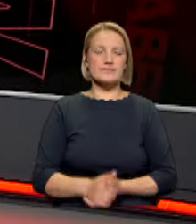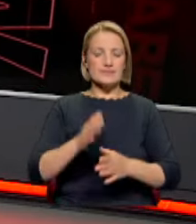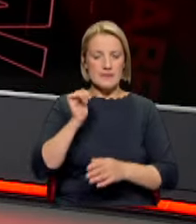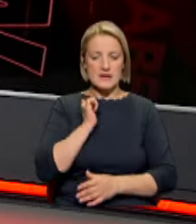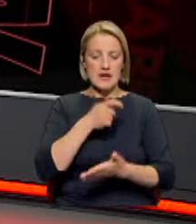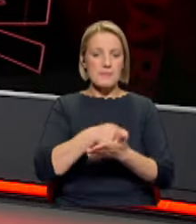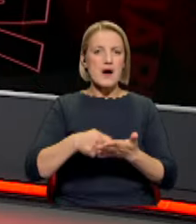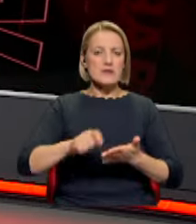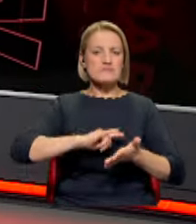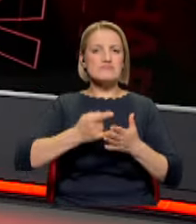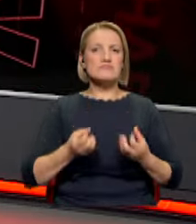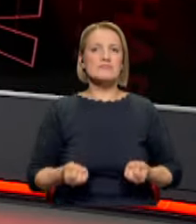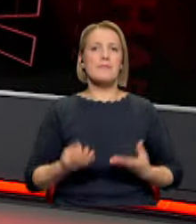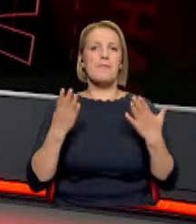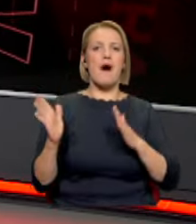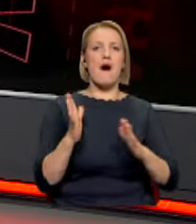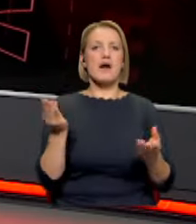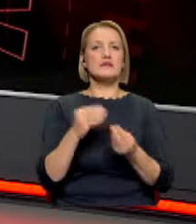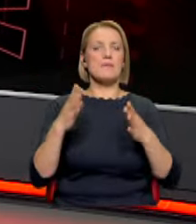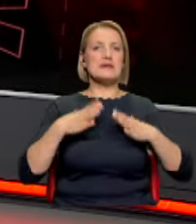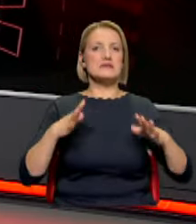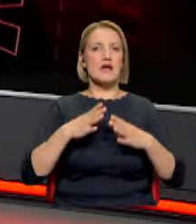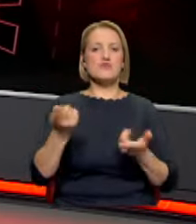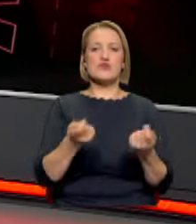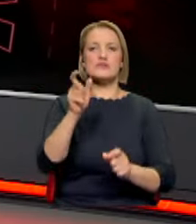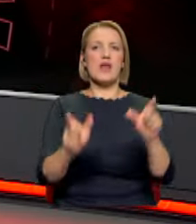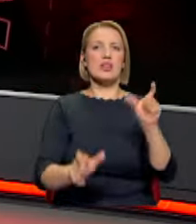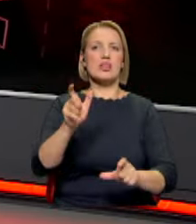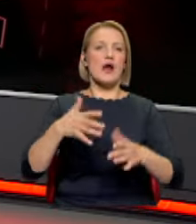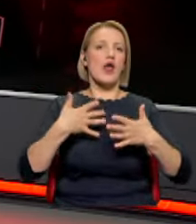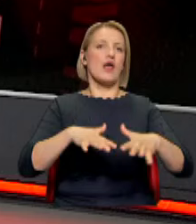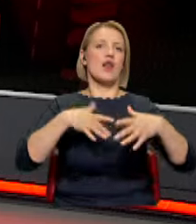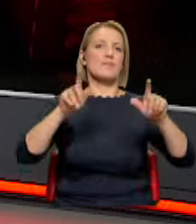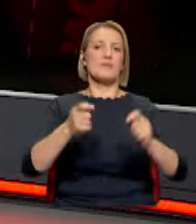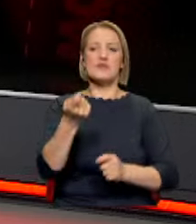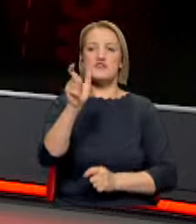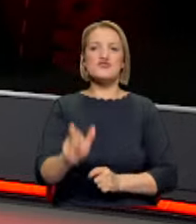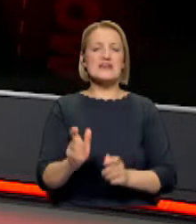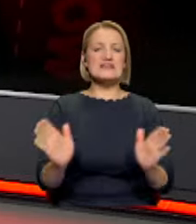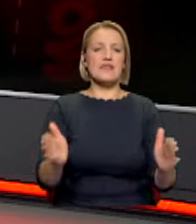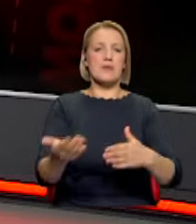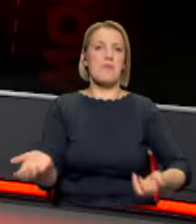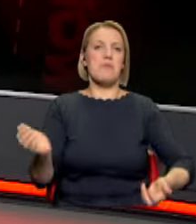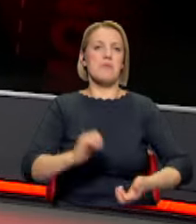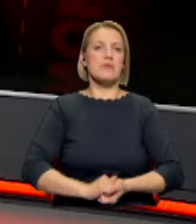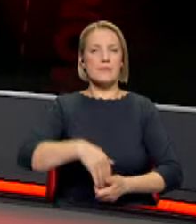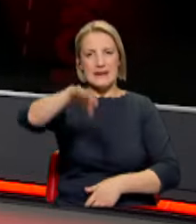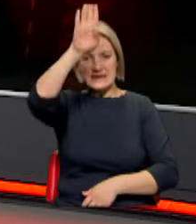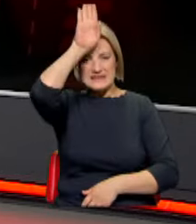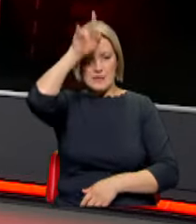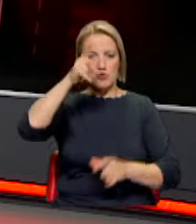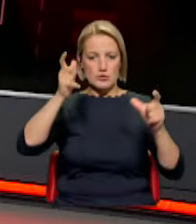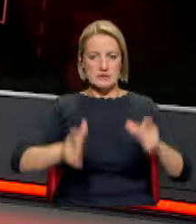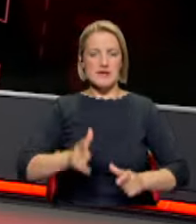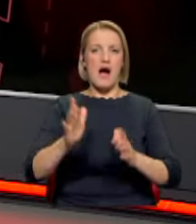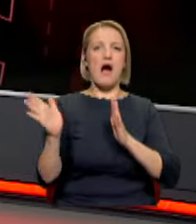Asgari ücretle geçinemeyen, ara zam isteyen çalışanlar eylemdeydi. İşçi sendikaları birlik oldu. İstanbul'da ara